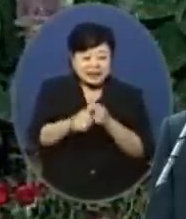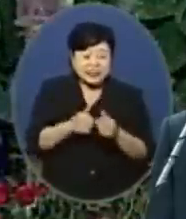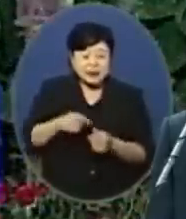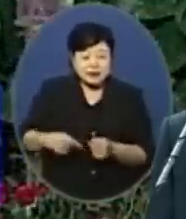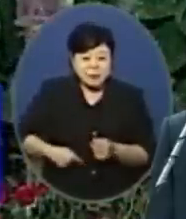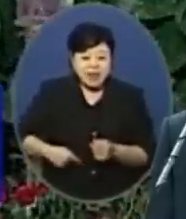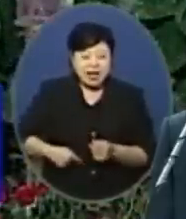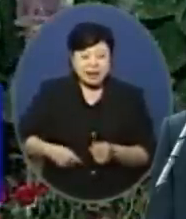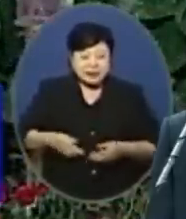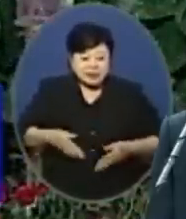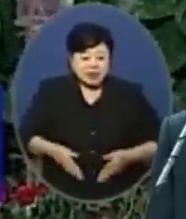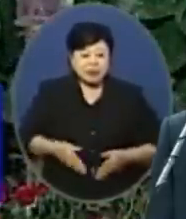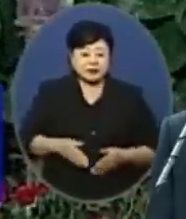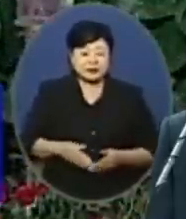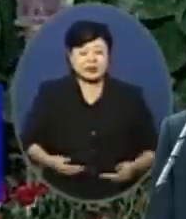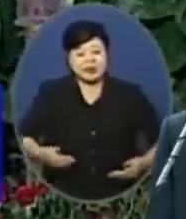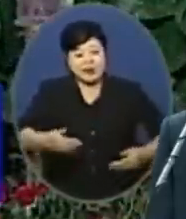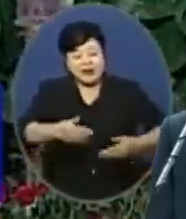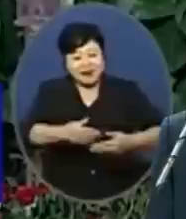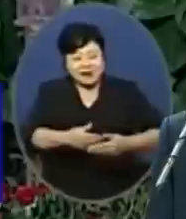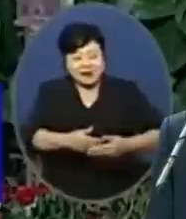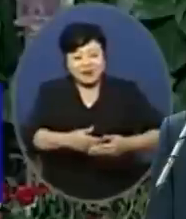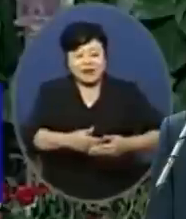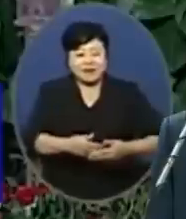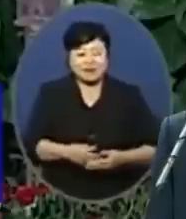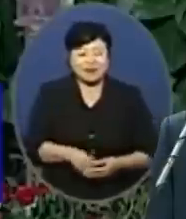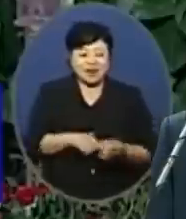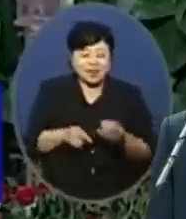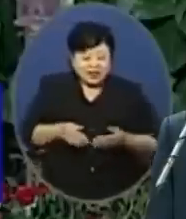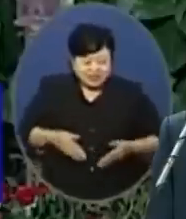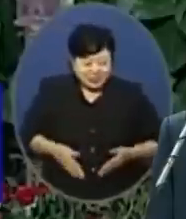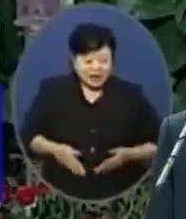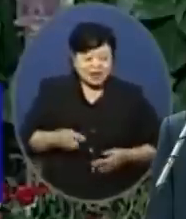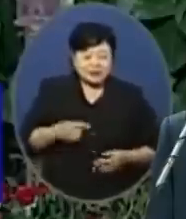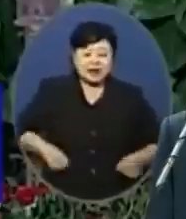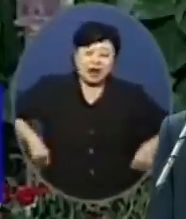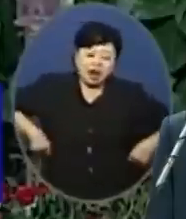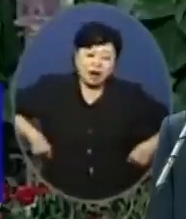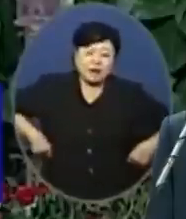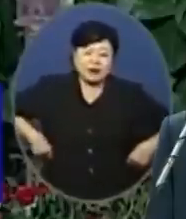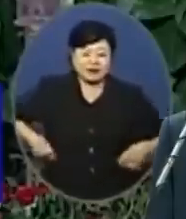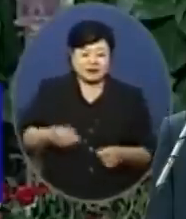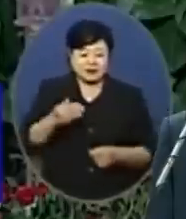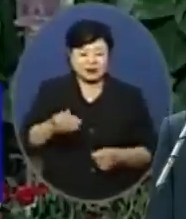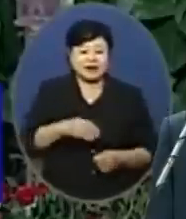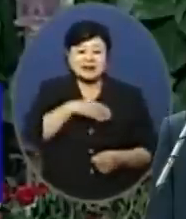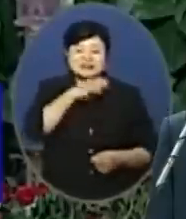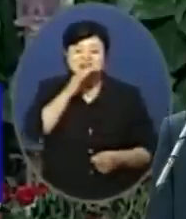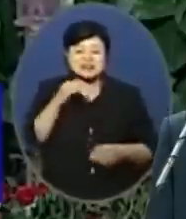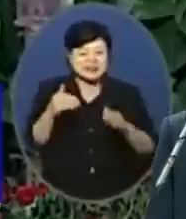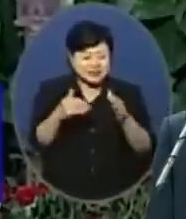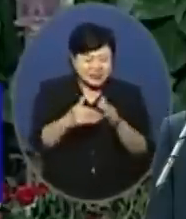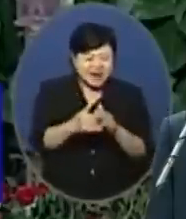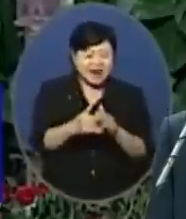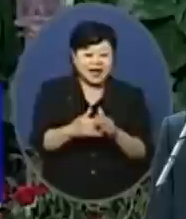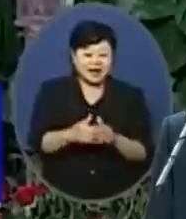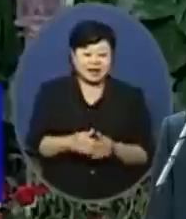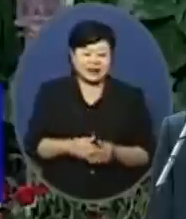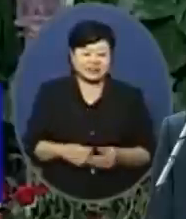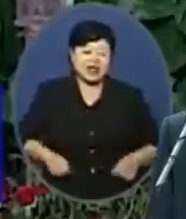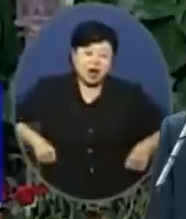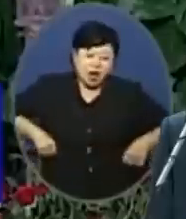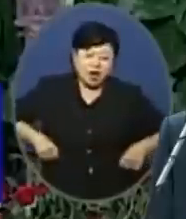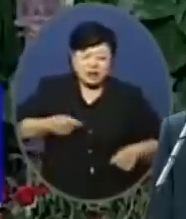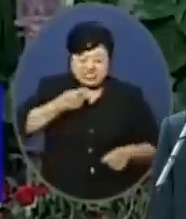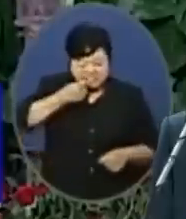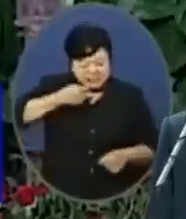배에서 태어남으로부터 내게 안 깨었고 태에서 남으로부터 내게 업힌 너희여, 너희가 노년에 이르기까지 내가 그리하였고